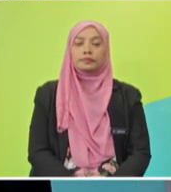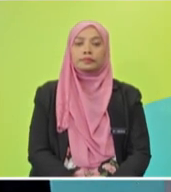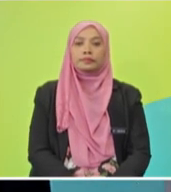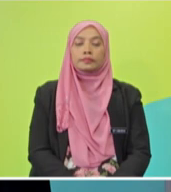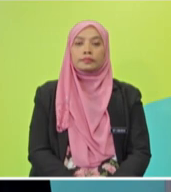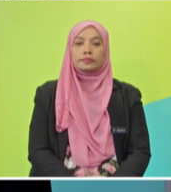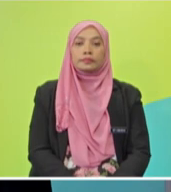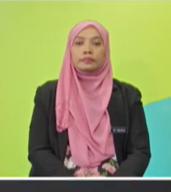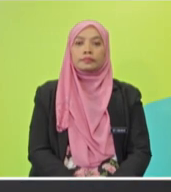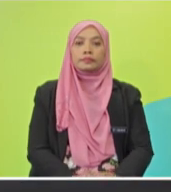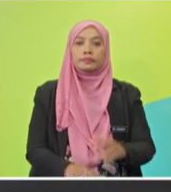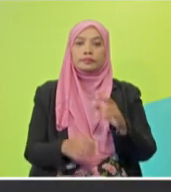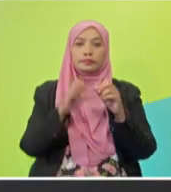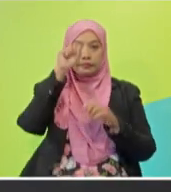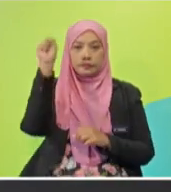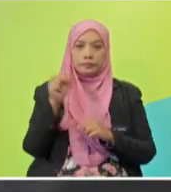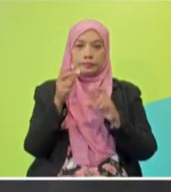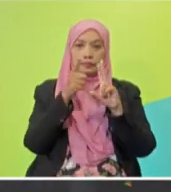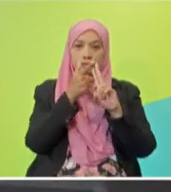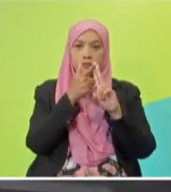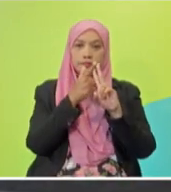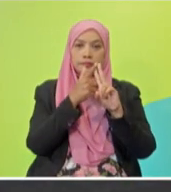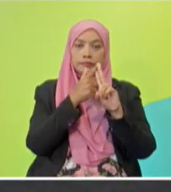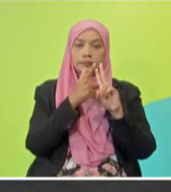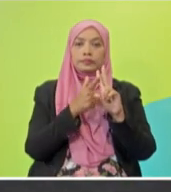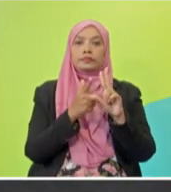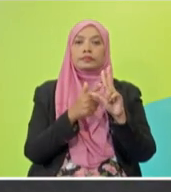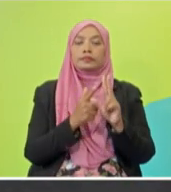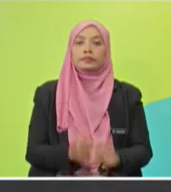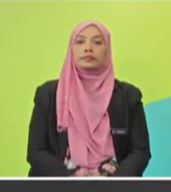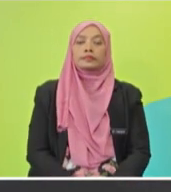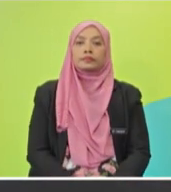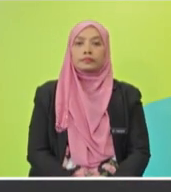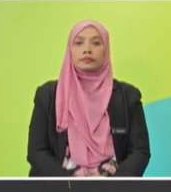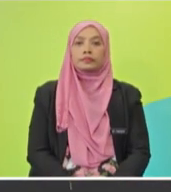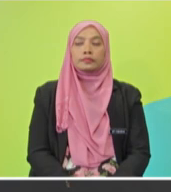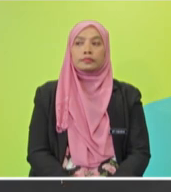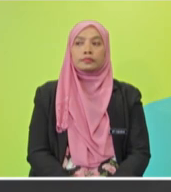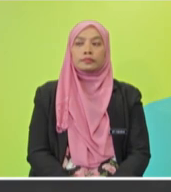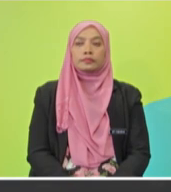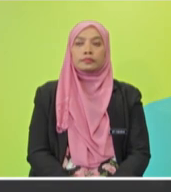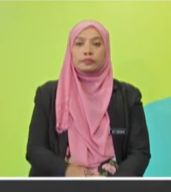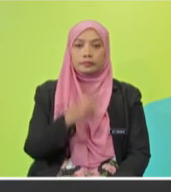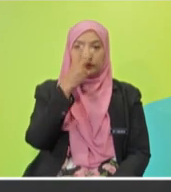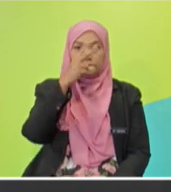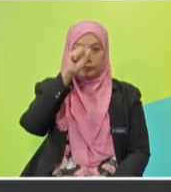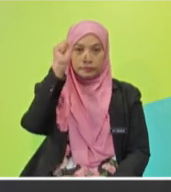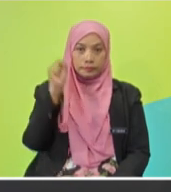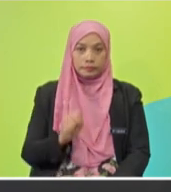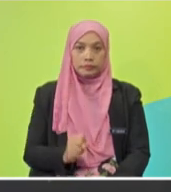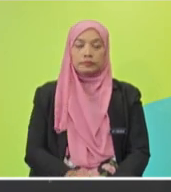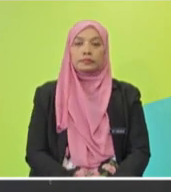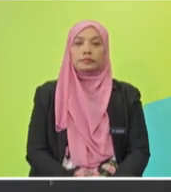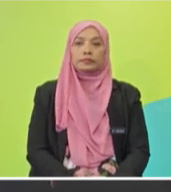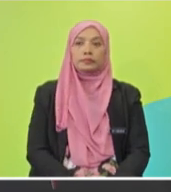Okey, wakilkan juga dalam bentuk A nisbah B nisbah C bagi 4 minit kepada 120 saat